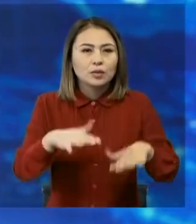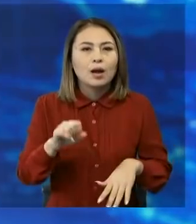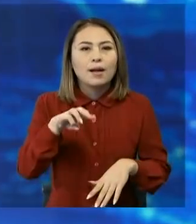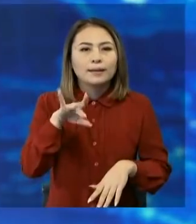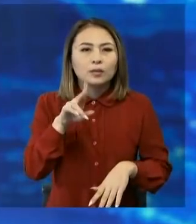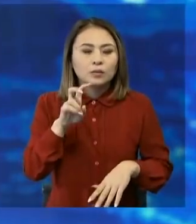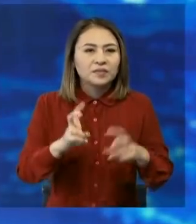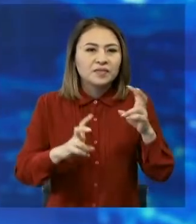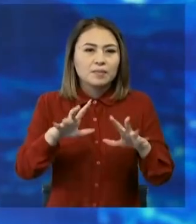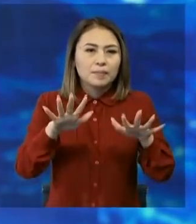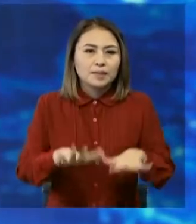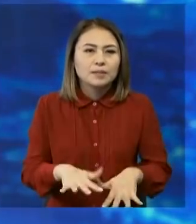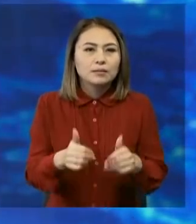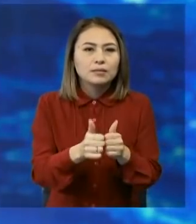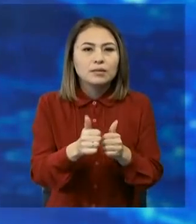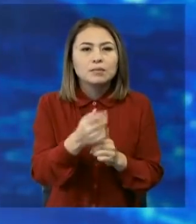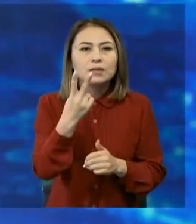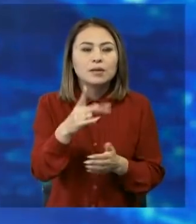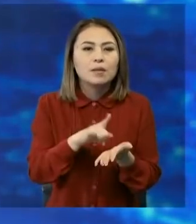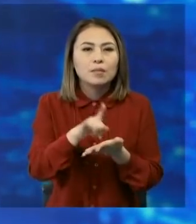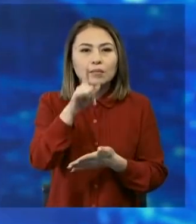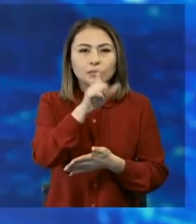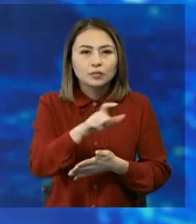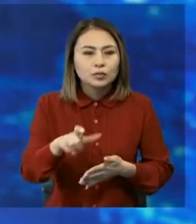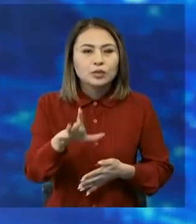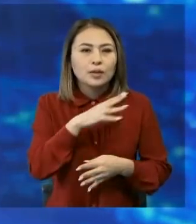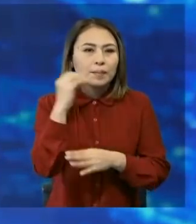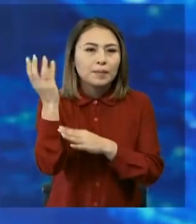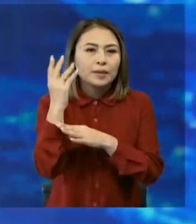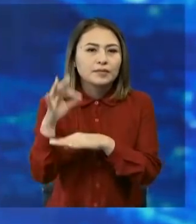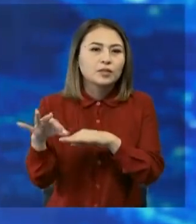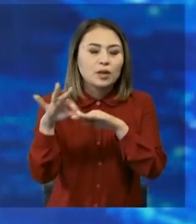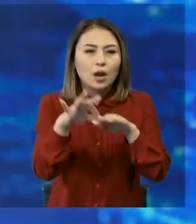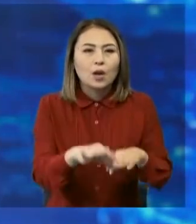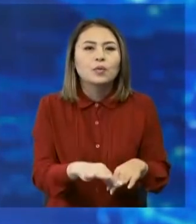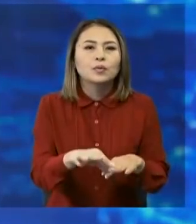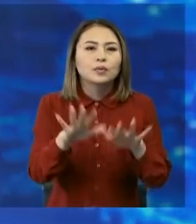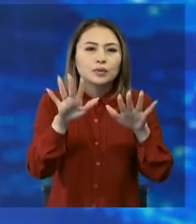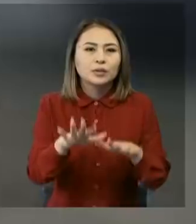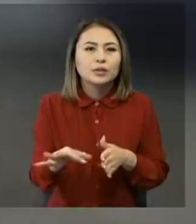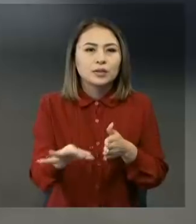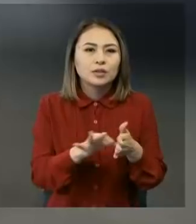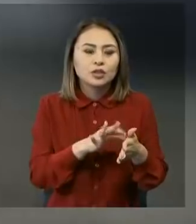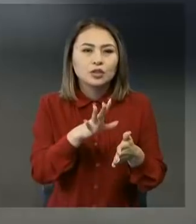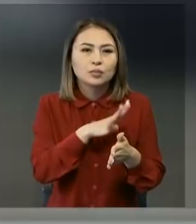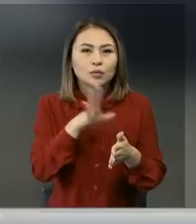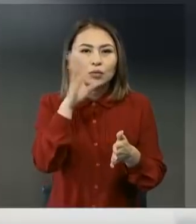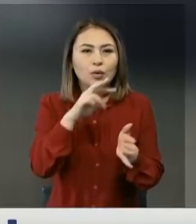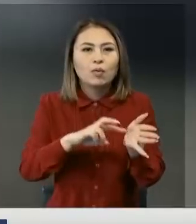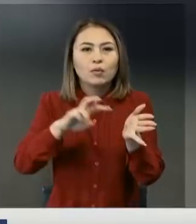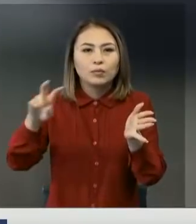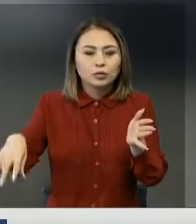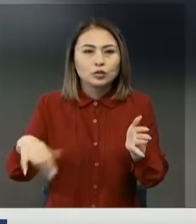тауық фермасы маңында апатқа ұшыраған. Екі экипаж мүшесі мен жедел жәрдем станциясының фельдшері әуе көлігінен дер кезінде шығып